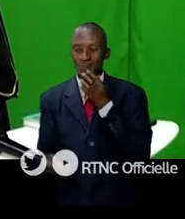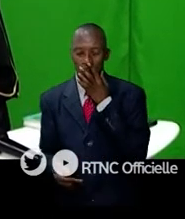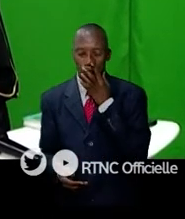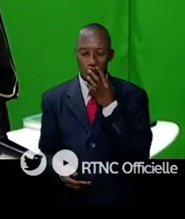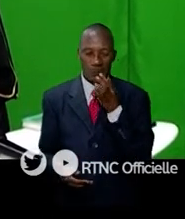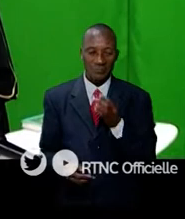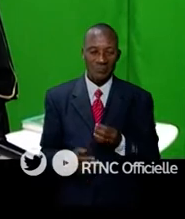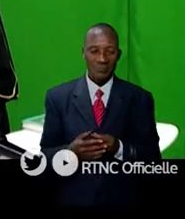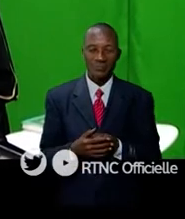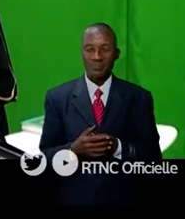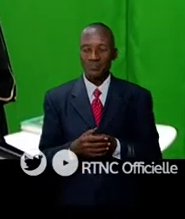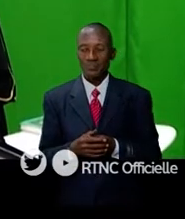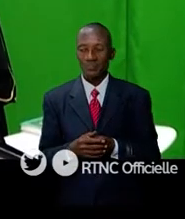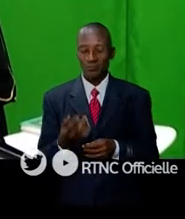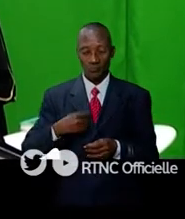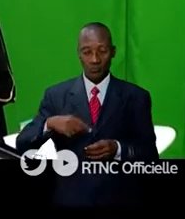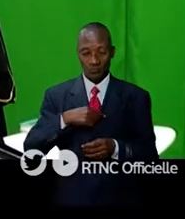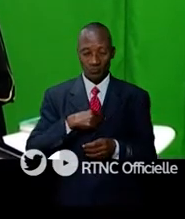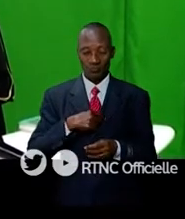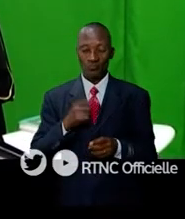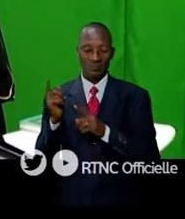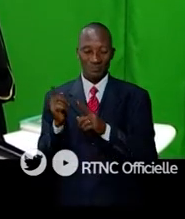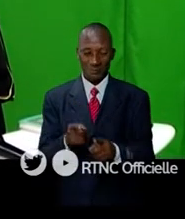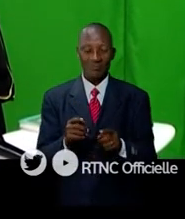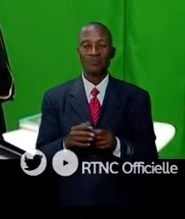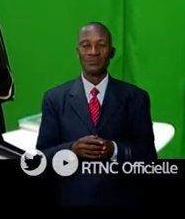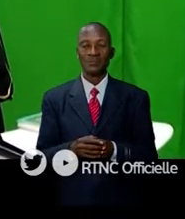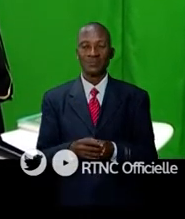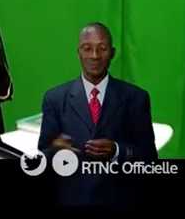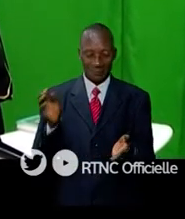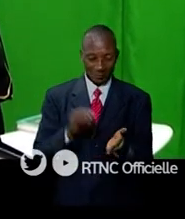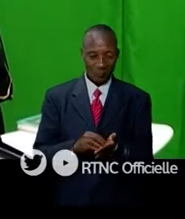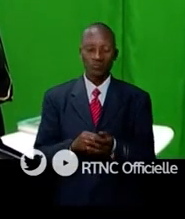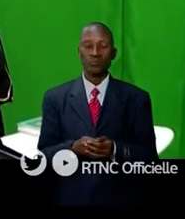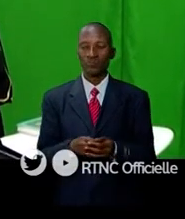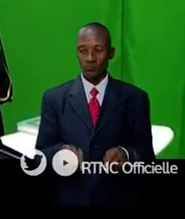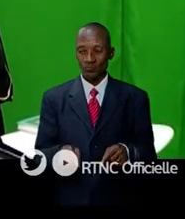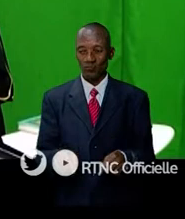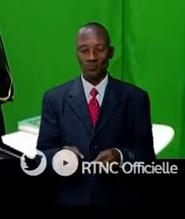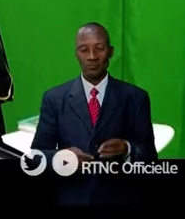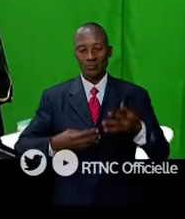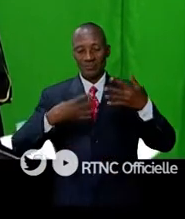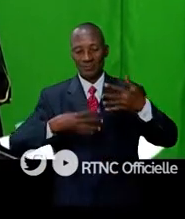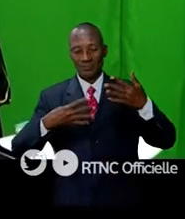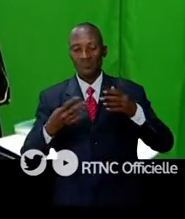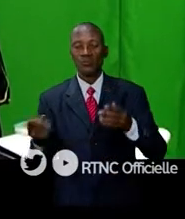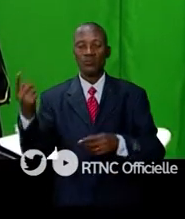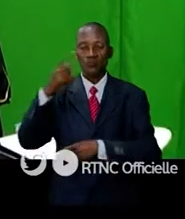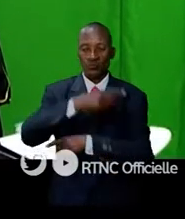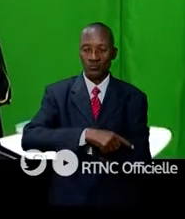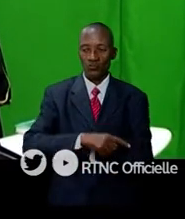vous. Nous voici aujourd'hui, encore une fois, le 9e jour du mois